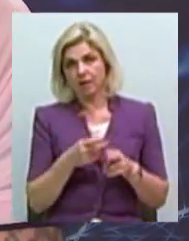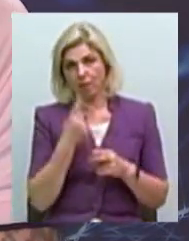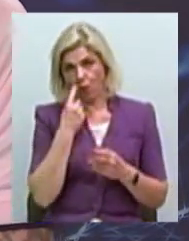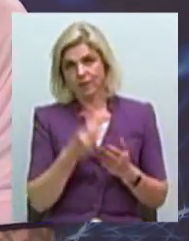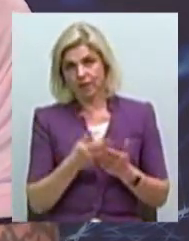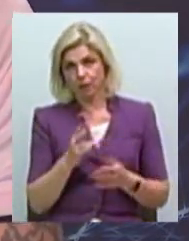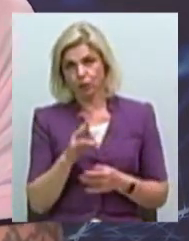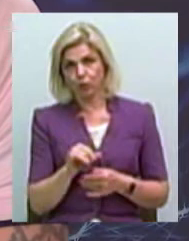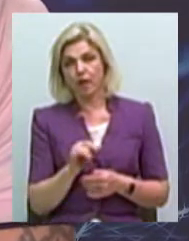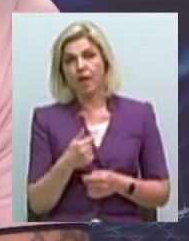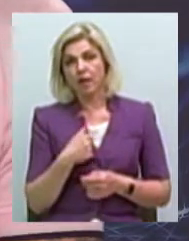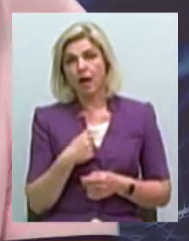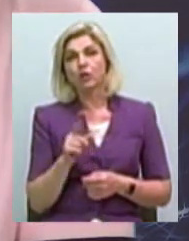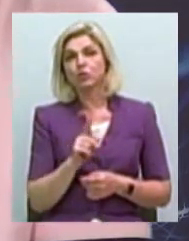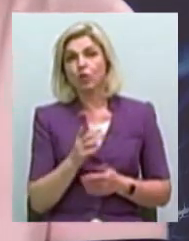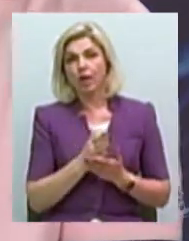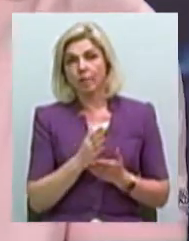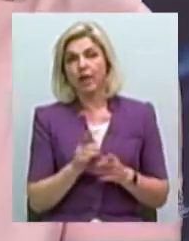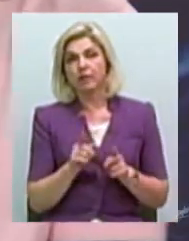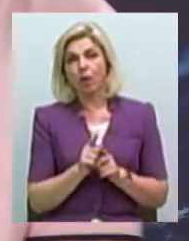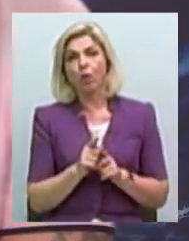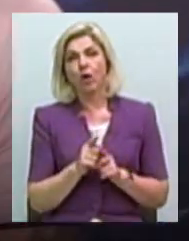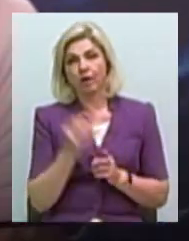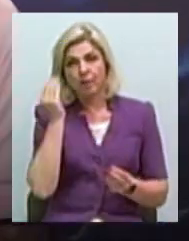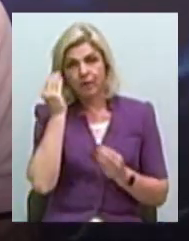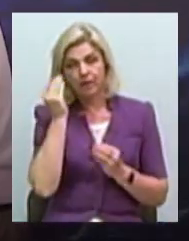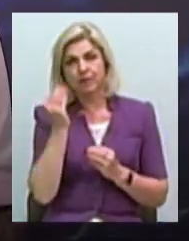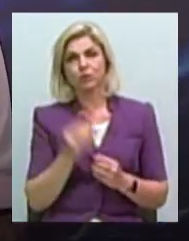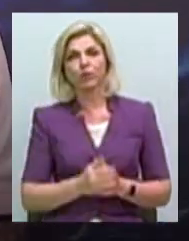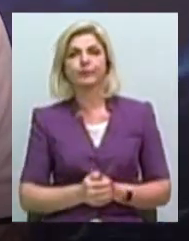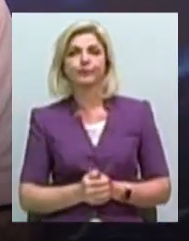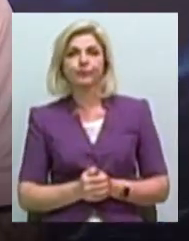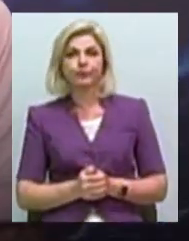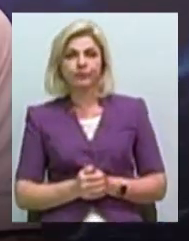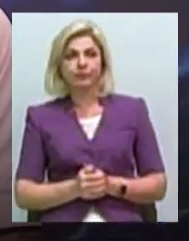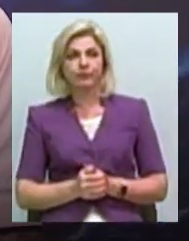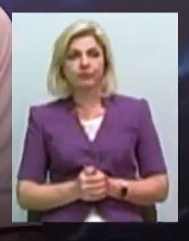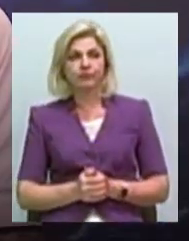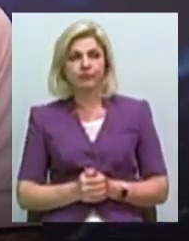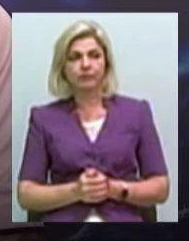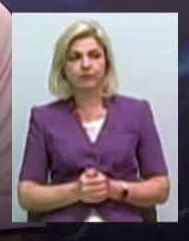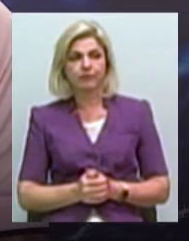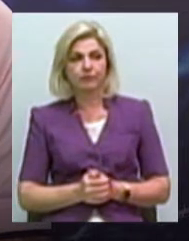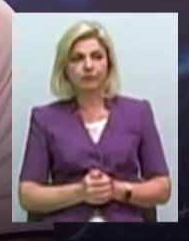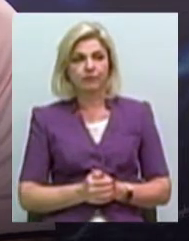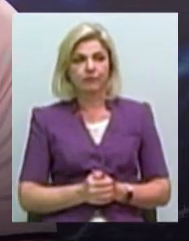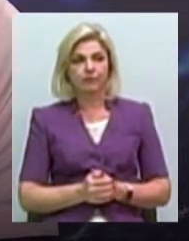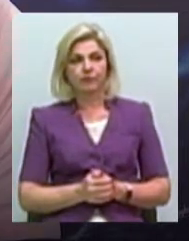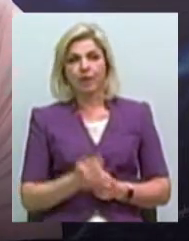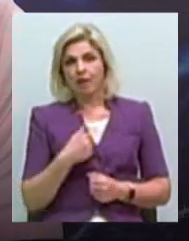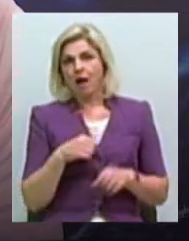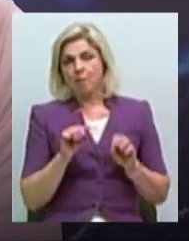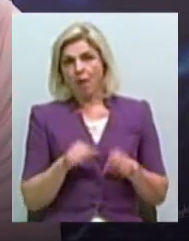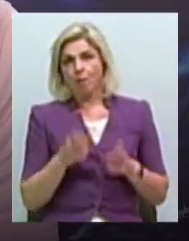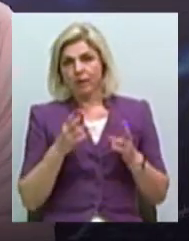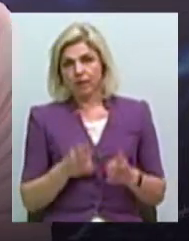просто вот за то, что я имею вот такую гражданскую позицию, я вот могу теперь пострадать там ввиду